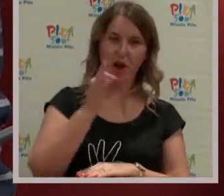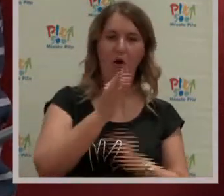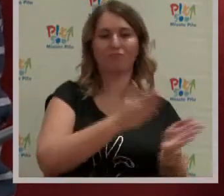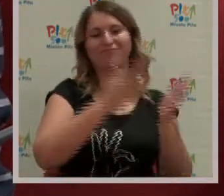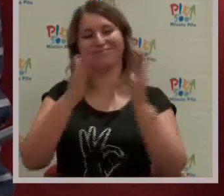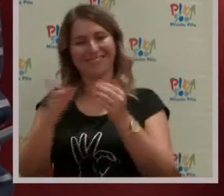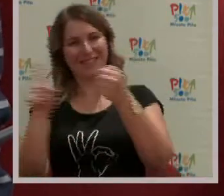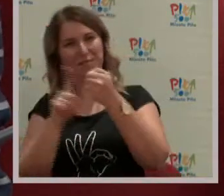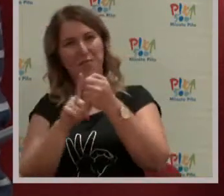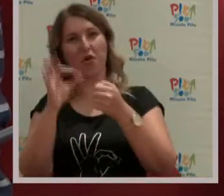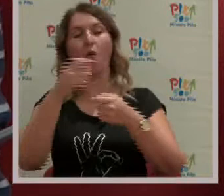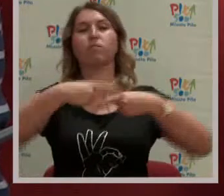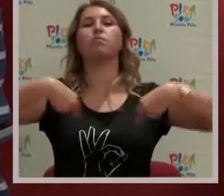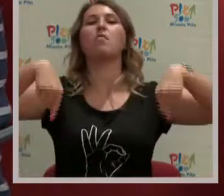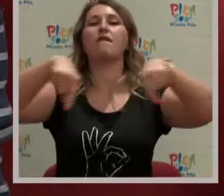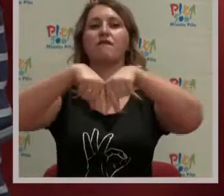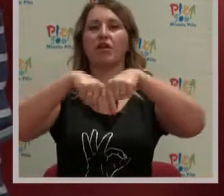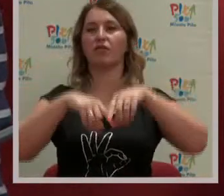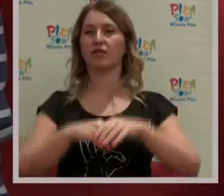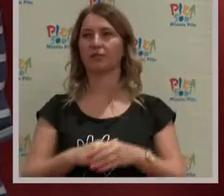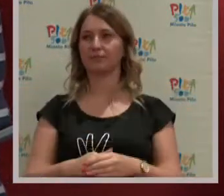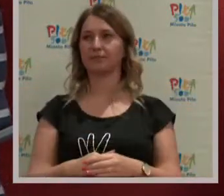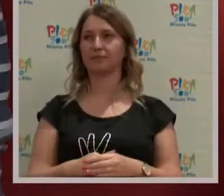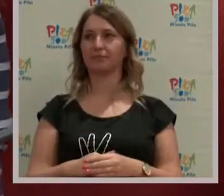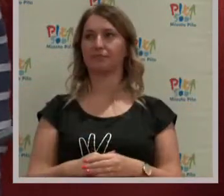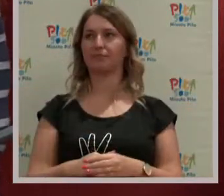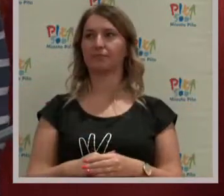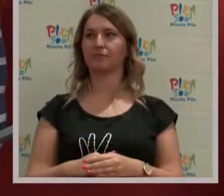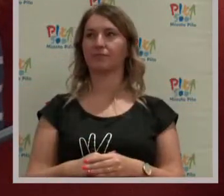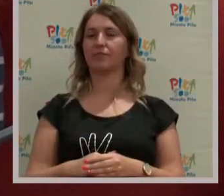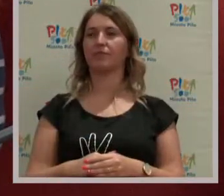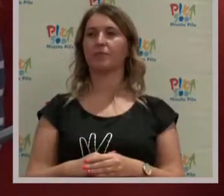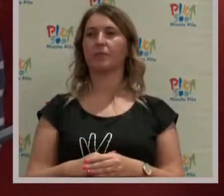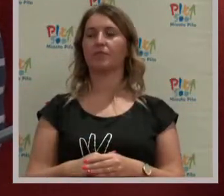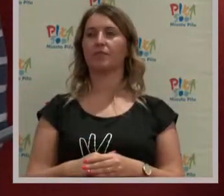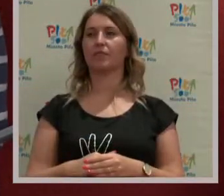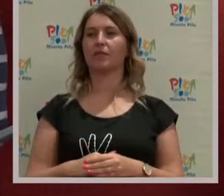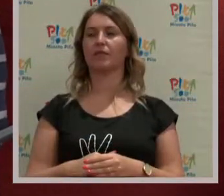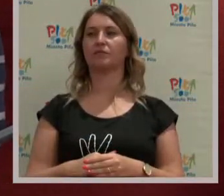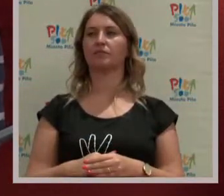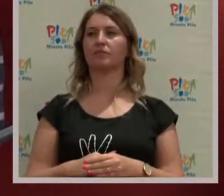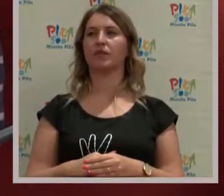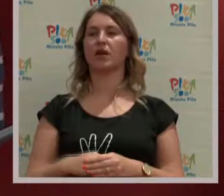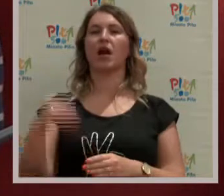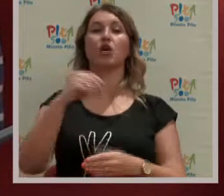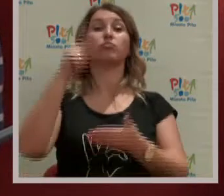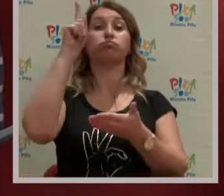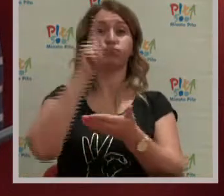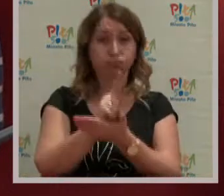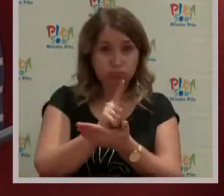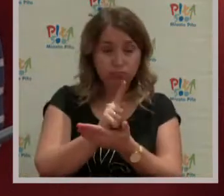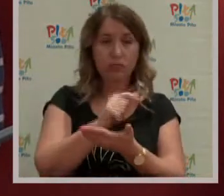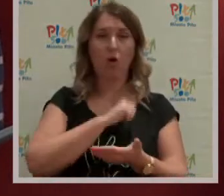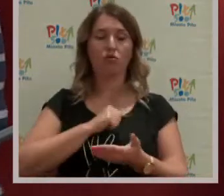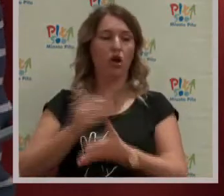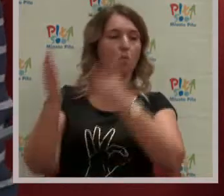pierwsze półrocze i powiem również że w ramach tej pożyczki dodatkowo udało nam się przygotować wniosek